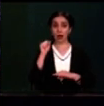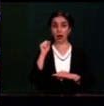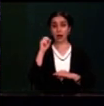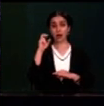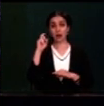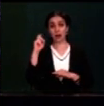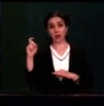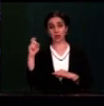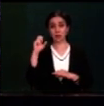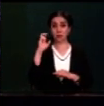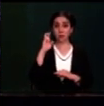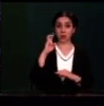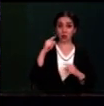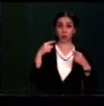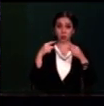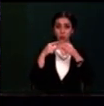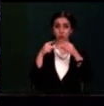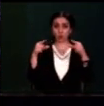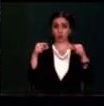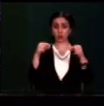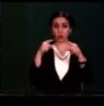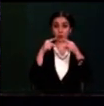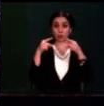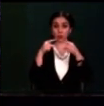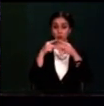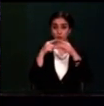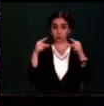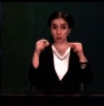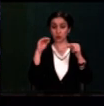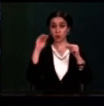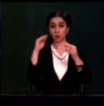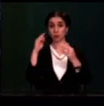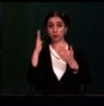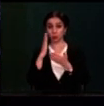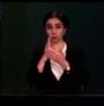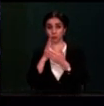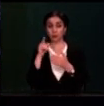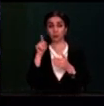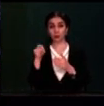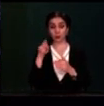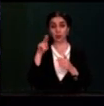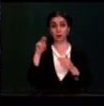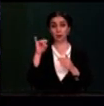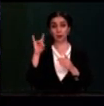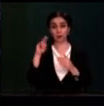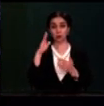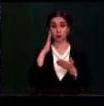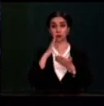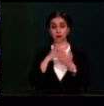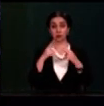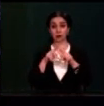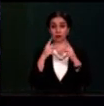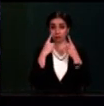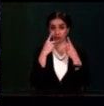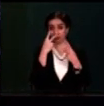HB uchburchagimiz yotgan tekislik. Bu tekislikda A to'g'ri chizig'imiz unga perpendikulyar ekanligi aniq